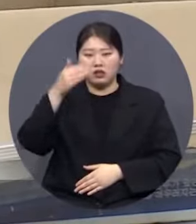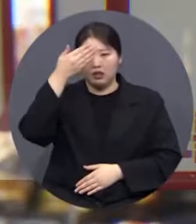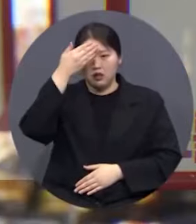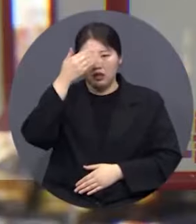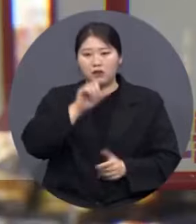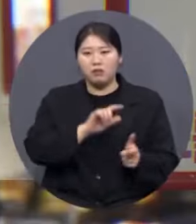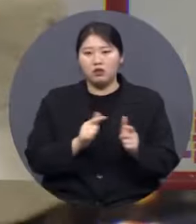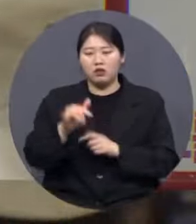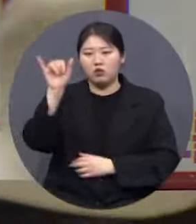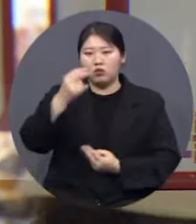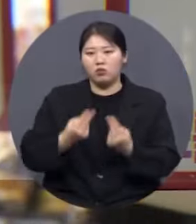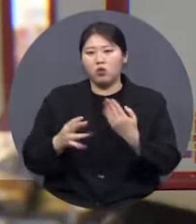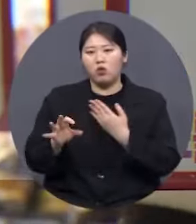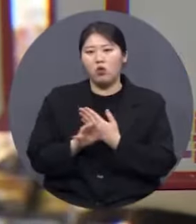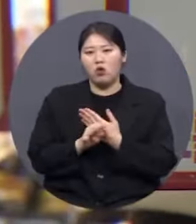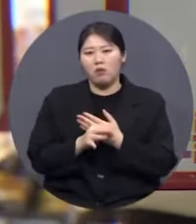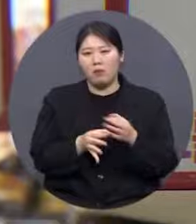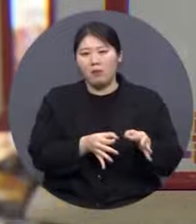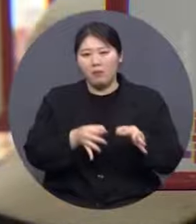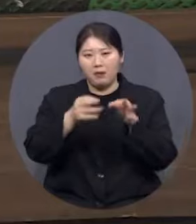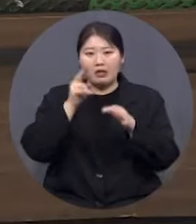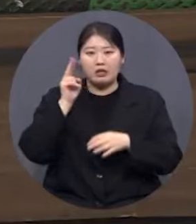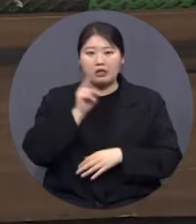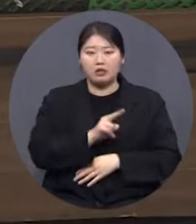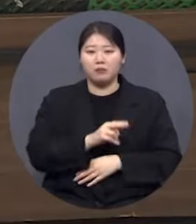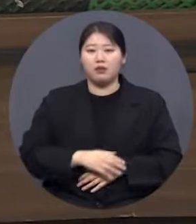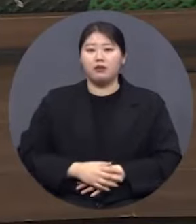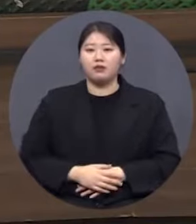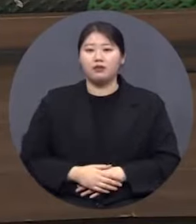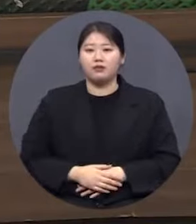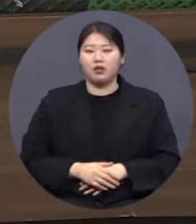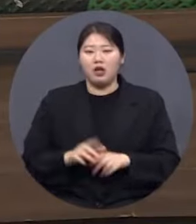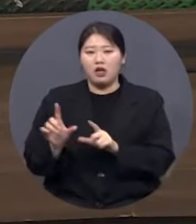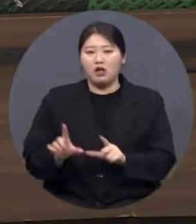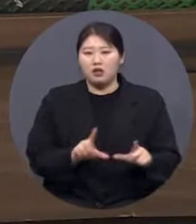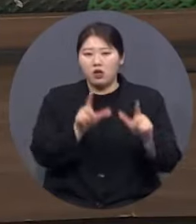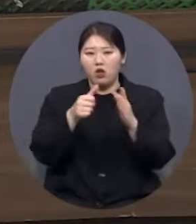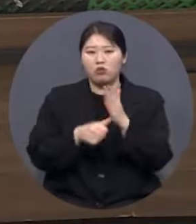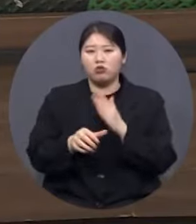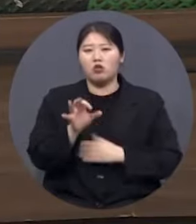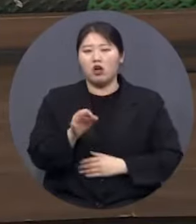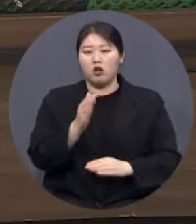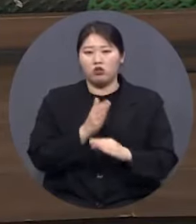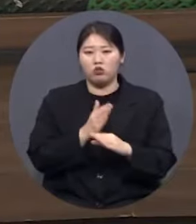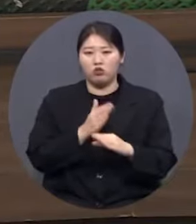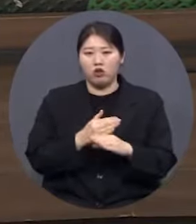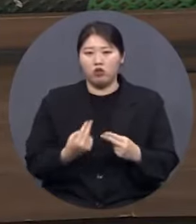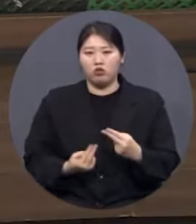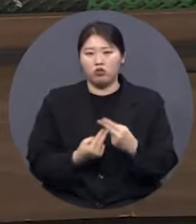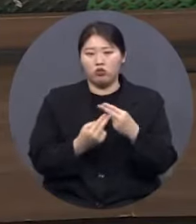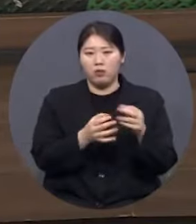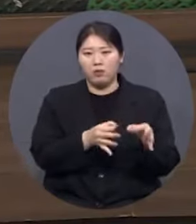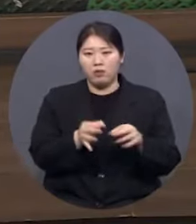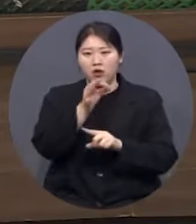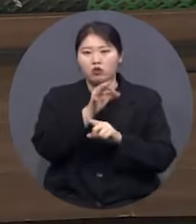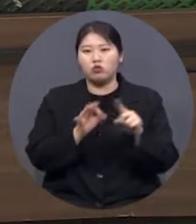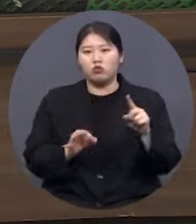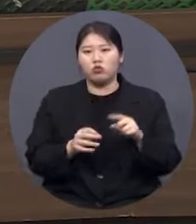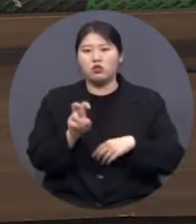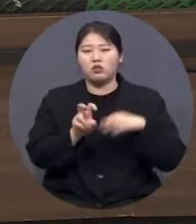전국에 비해 가격 상승폭이 컸습니다. 생활물가 중에 누적 상승률 20%를